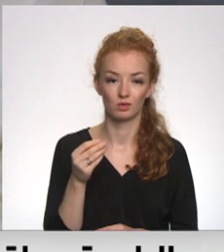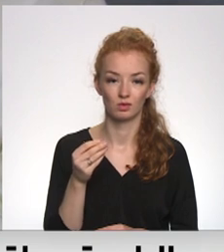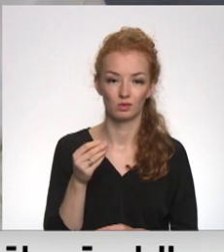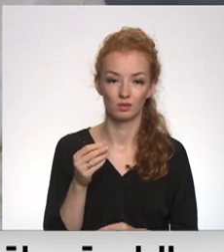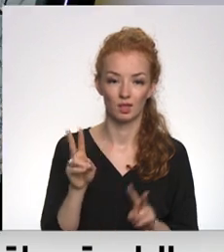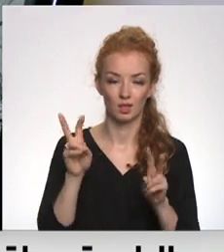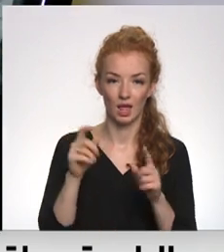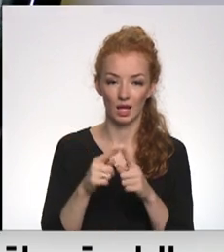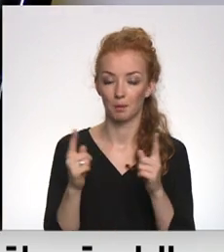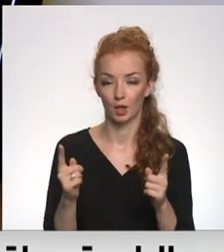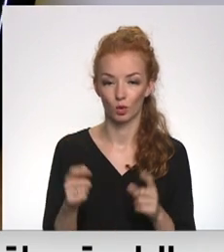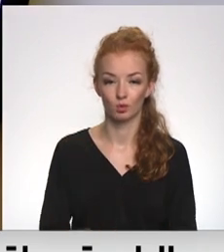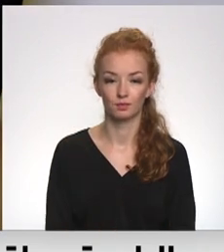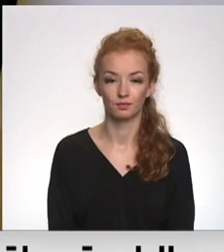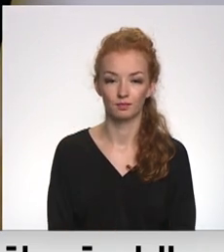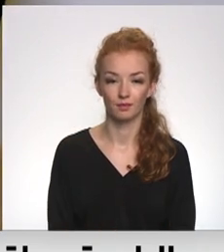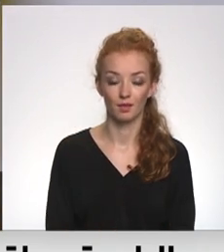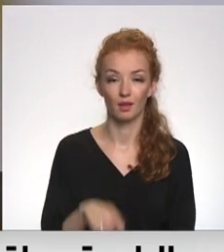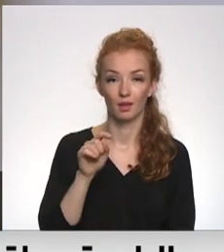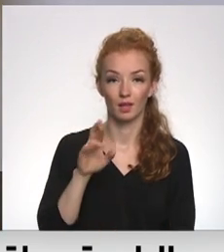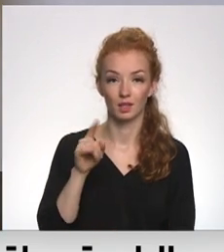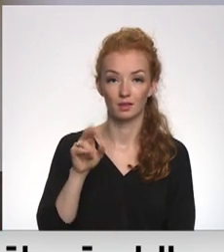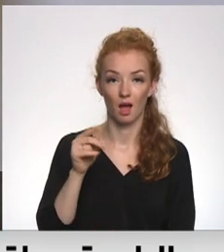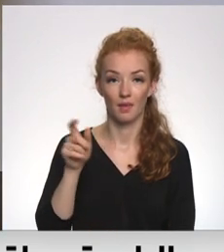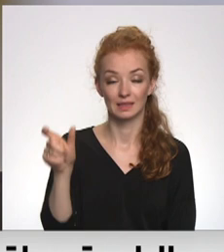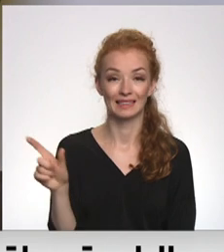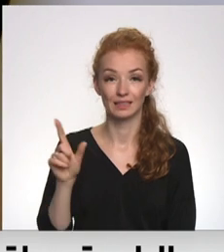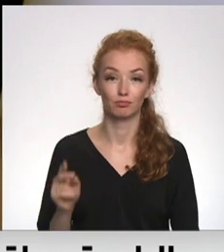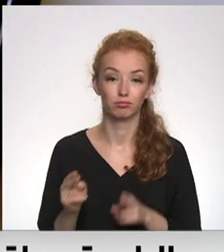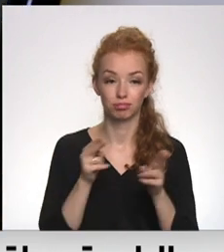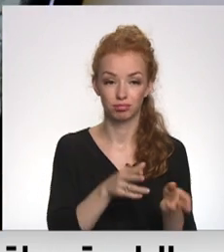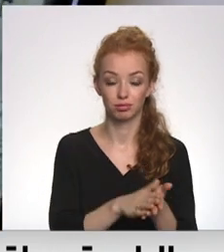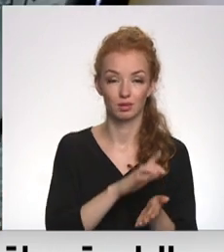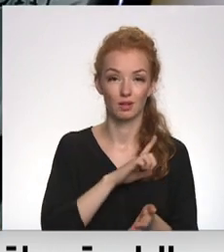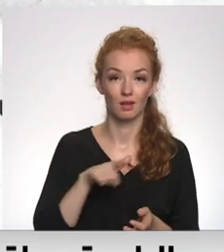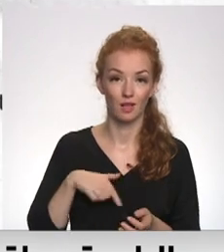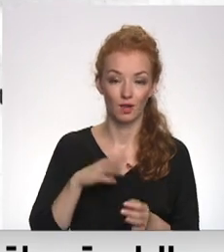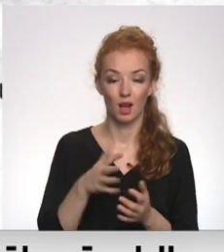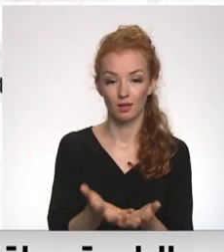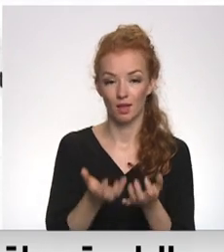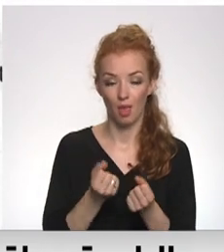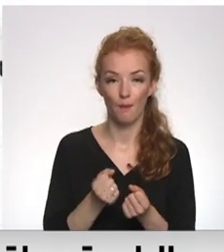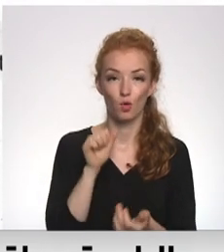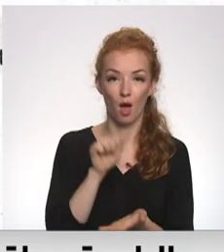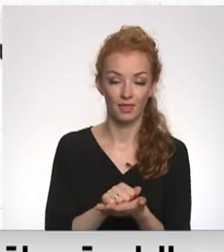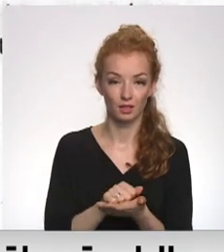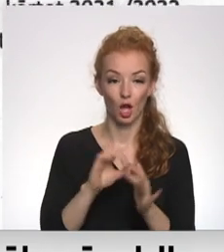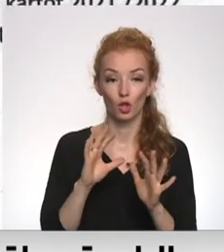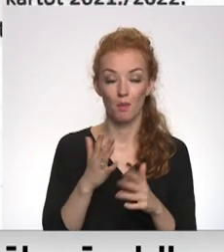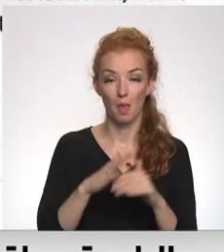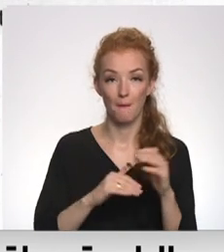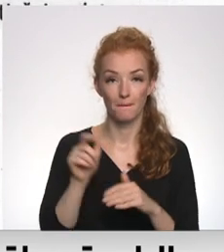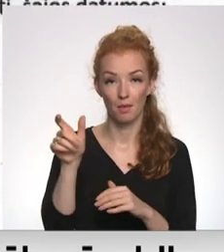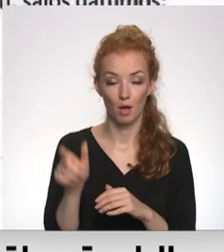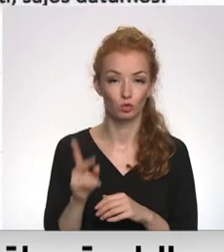termins. Jā. Tristans tūlīt dosies uz Latviju, lai saņemtu godam nopelnīto atestātu, bet